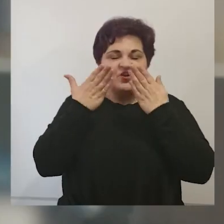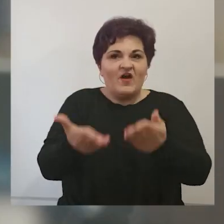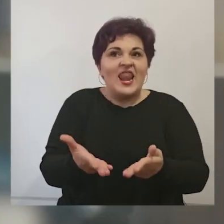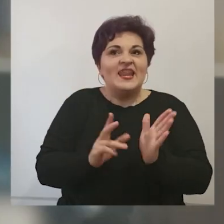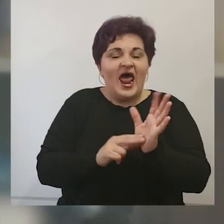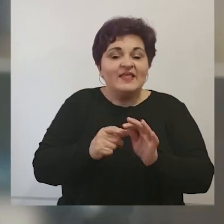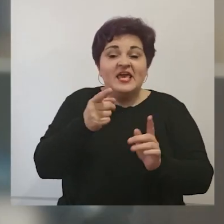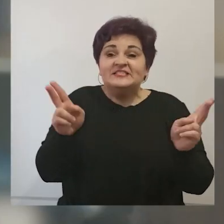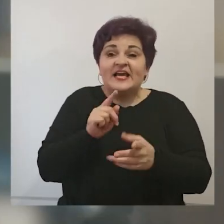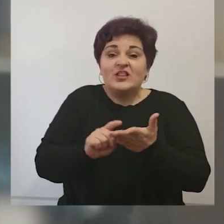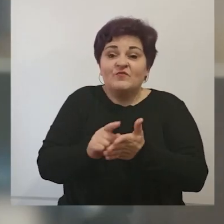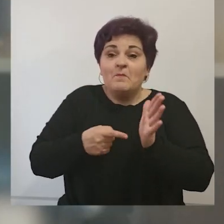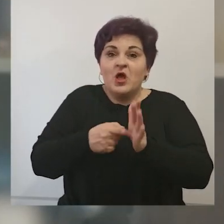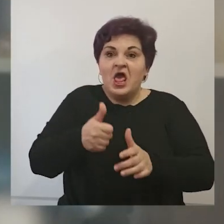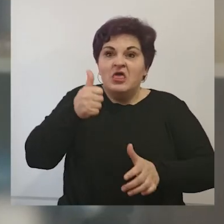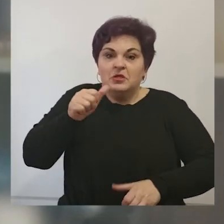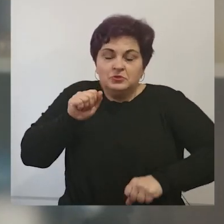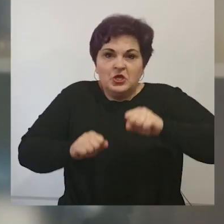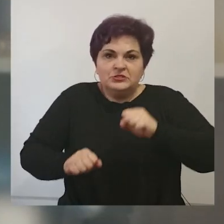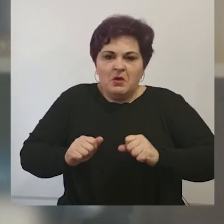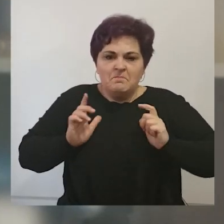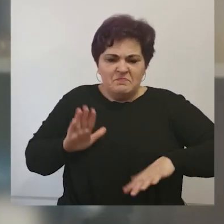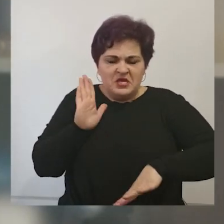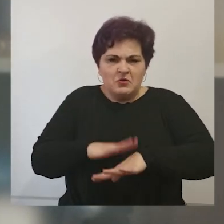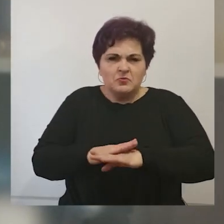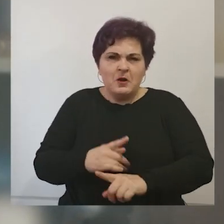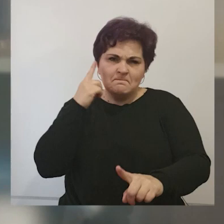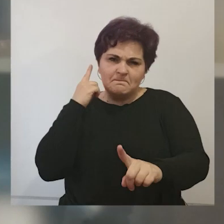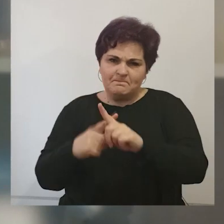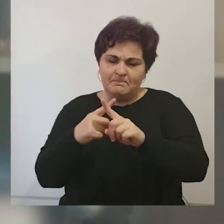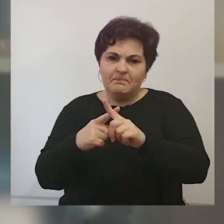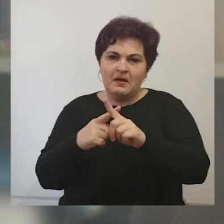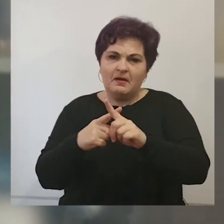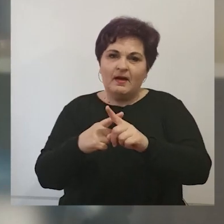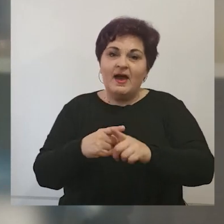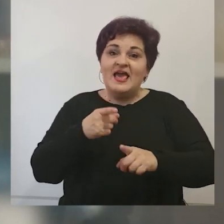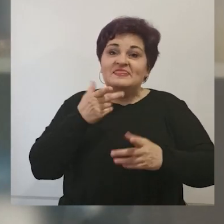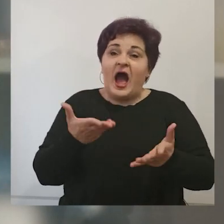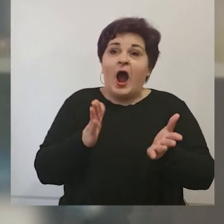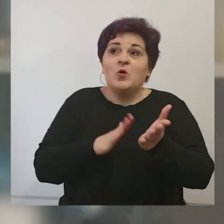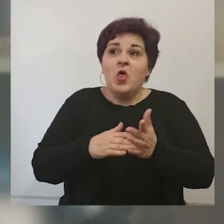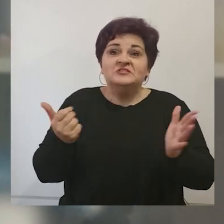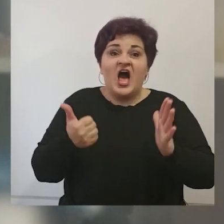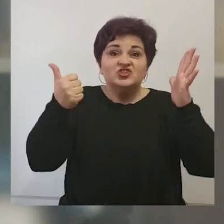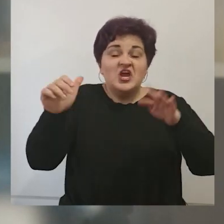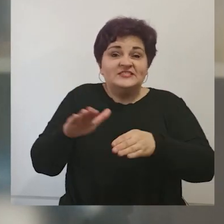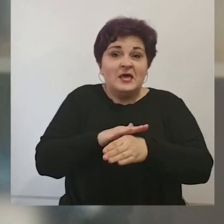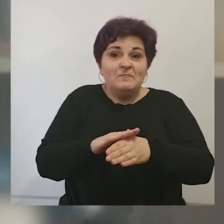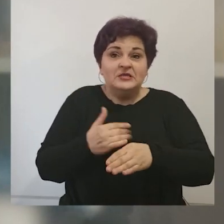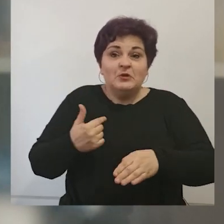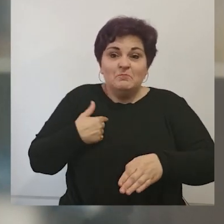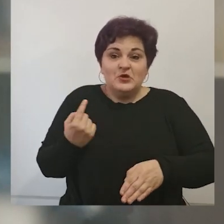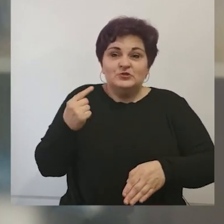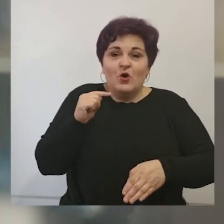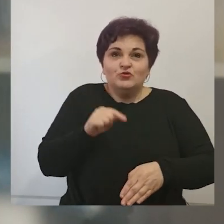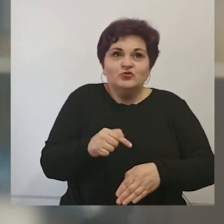Za kratko vrijeme se pokazala njena vještina, mirnoća ruke, preciznost, tako da je za recimo pola godine došli